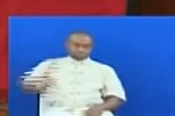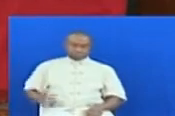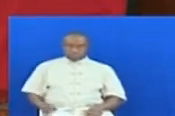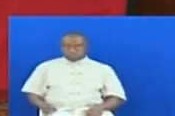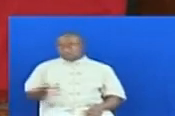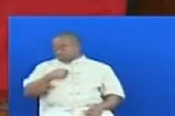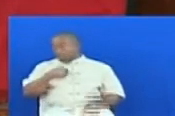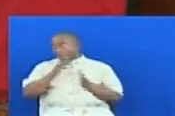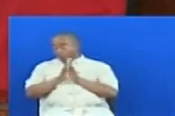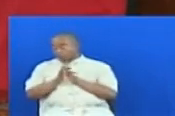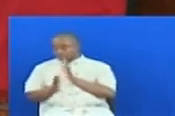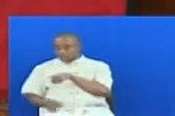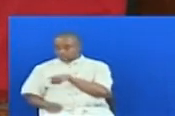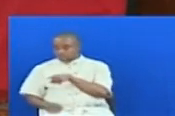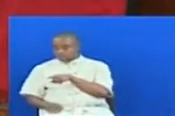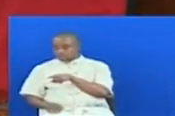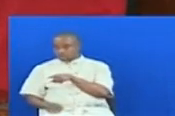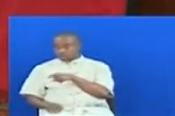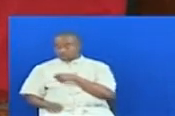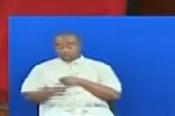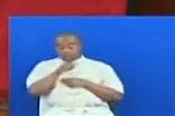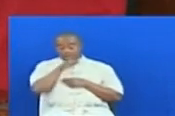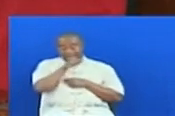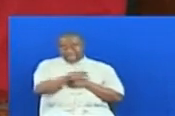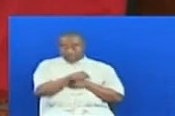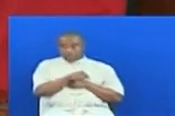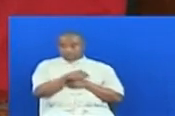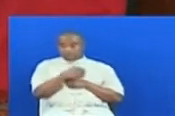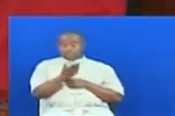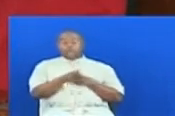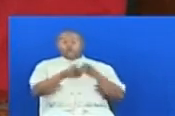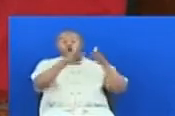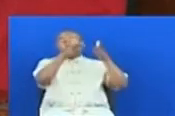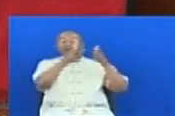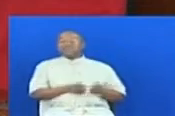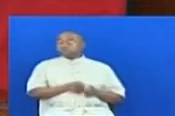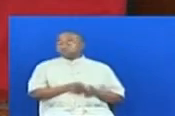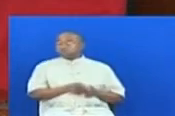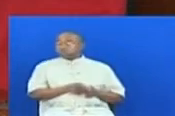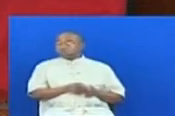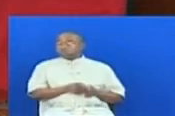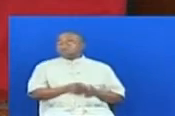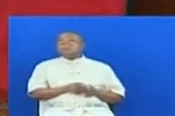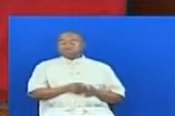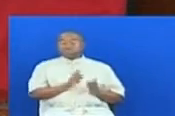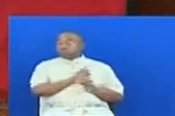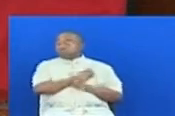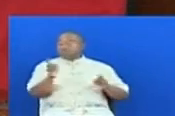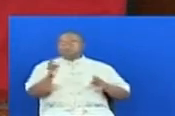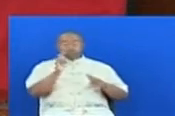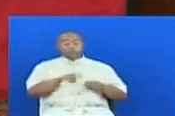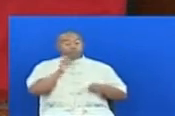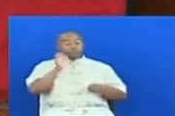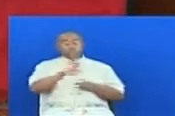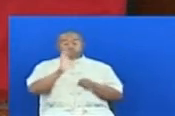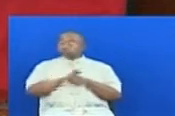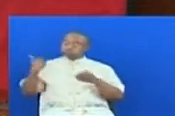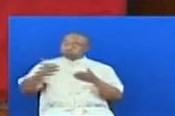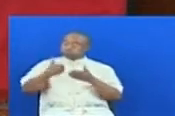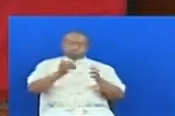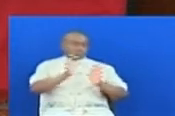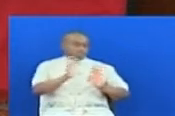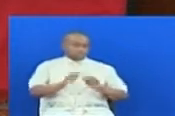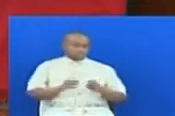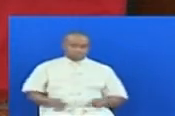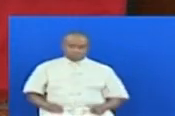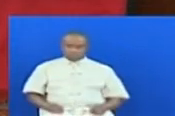naomba sana hawa maafisa hasa wahasibu wasikae kwenye halmashauri kwa muda mrefu sana.